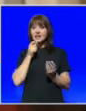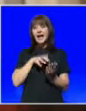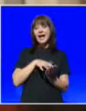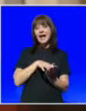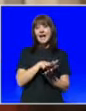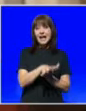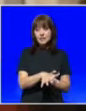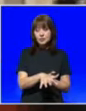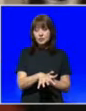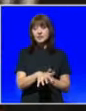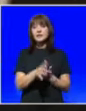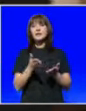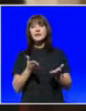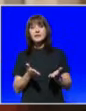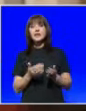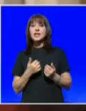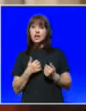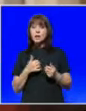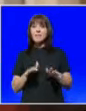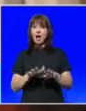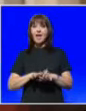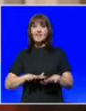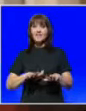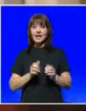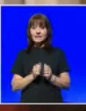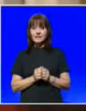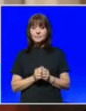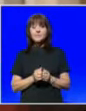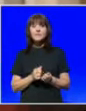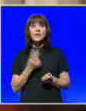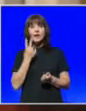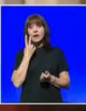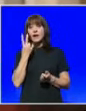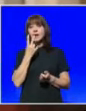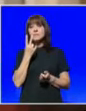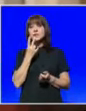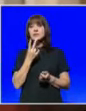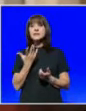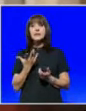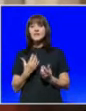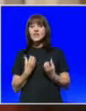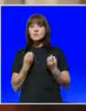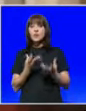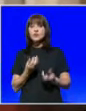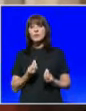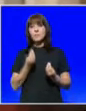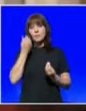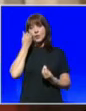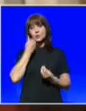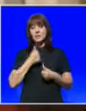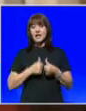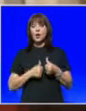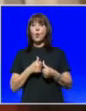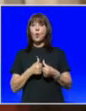известни инфлационни ефекти. И разбира се, доколкото е възможно подобряване на конкурентната